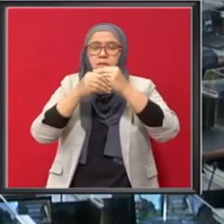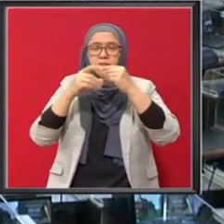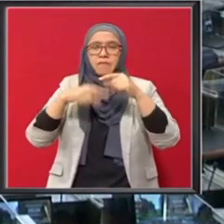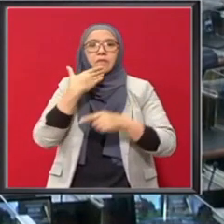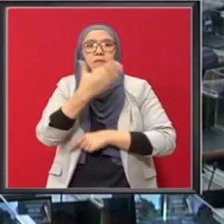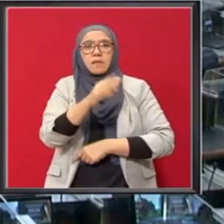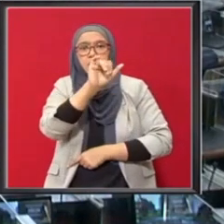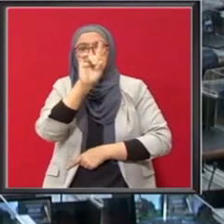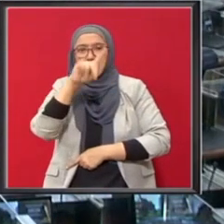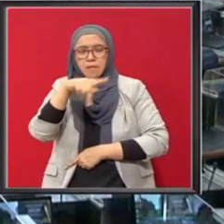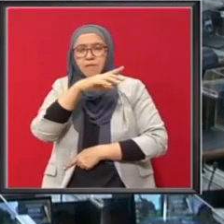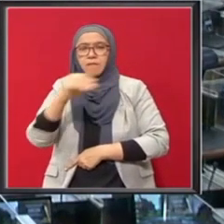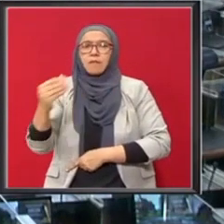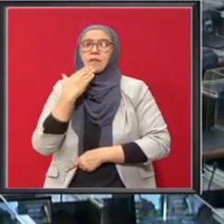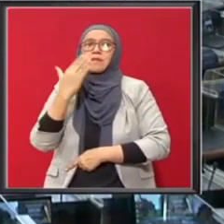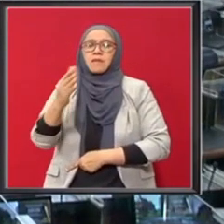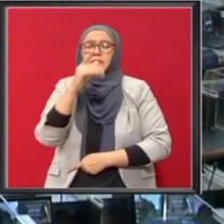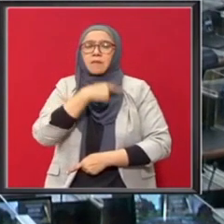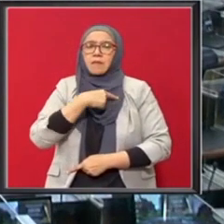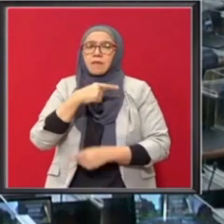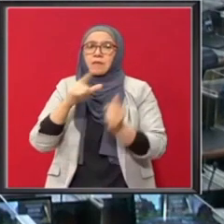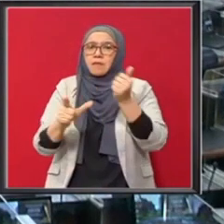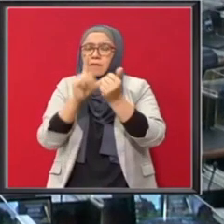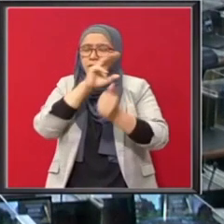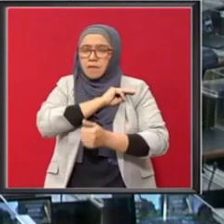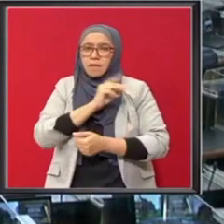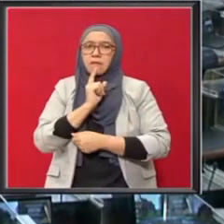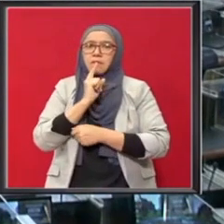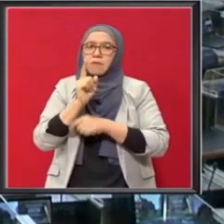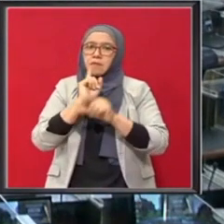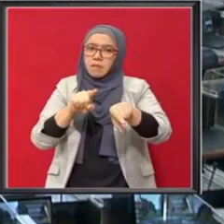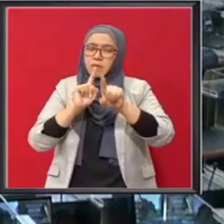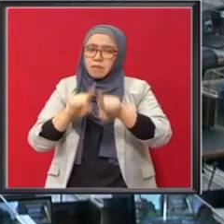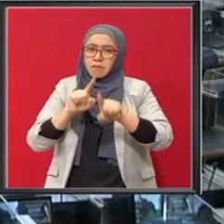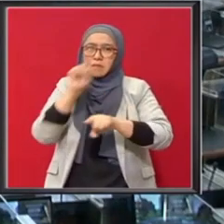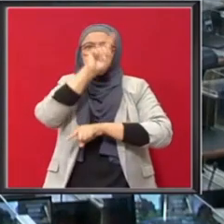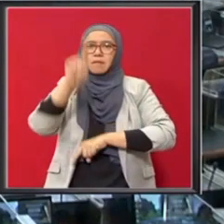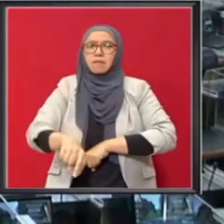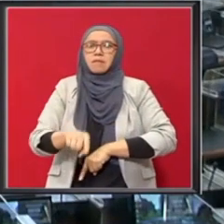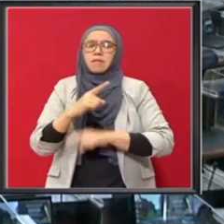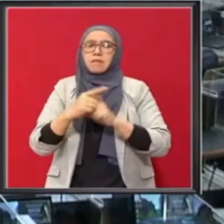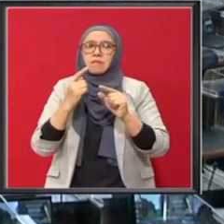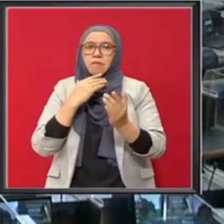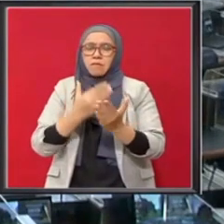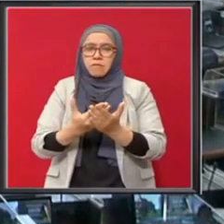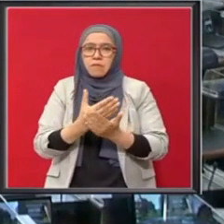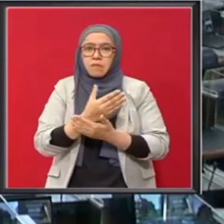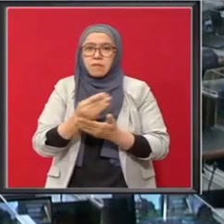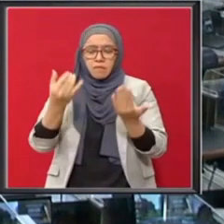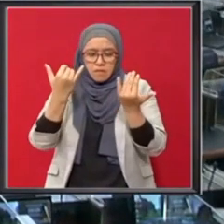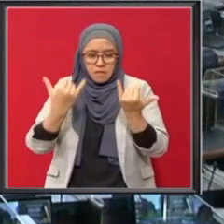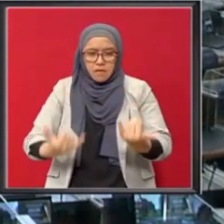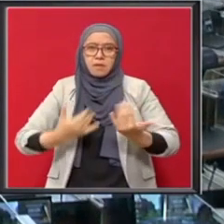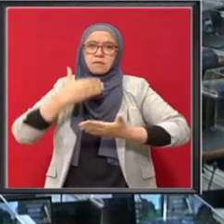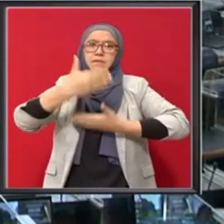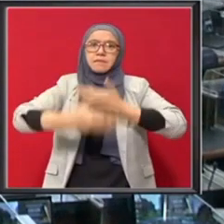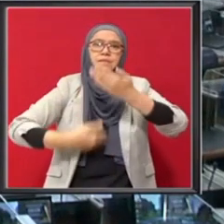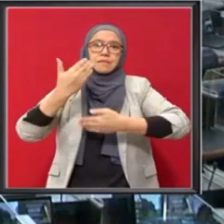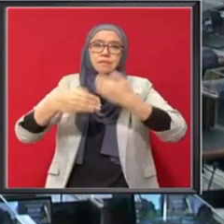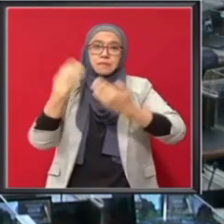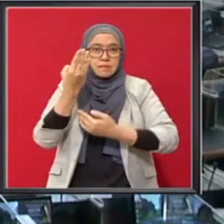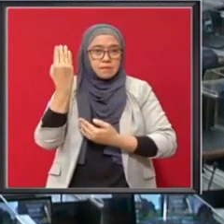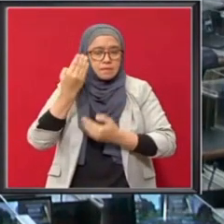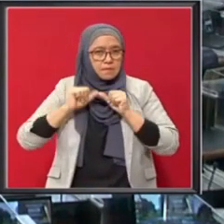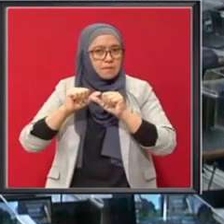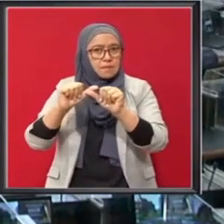kasih ya Muhammad timal menteri yang menjawab soalan yang sangat Kukuh di ketika mana normalisasi sedang berjalan kita